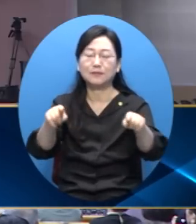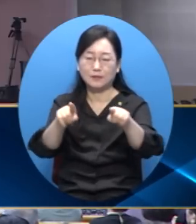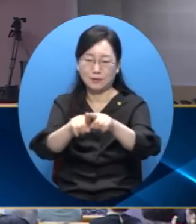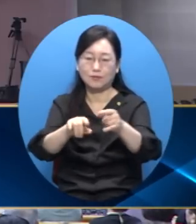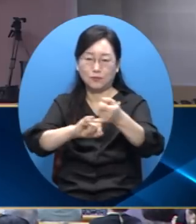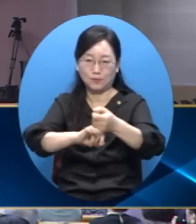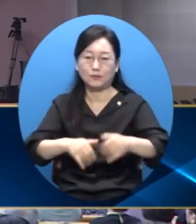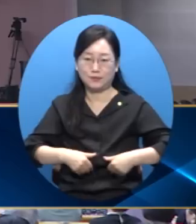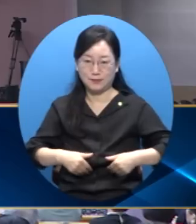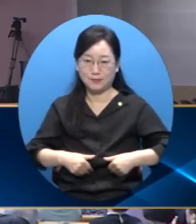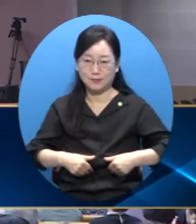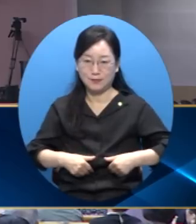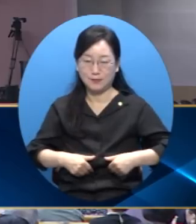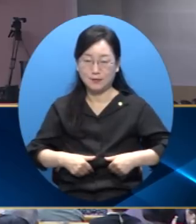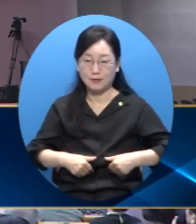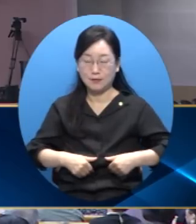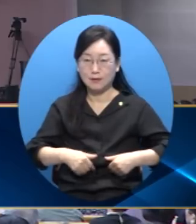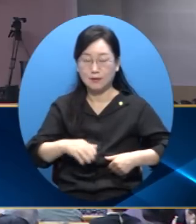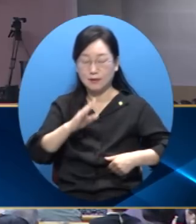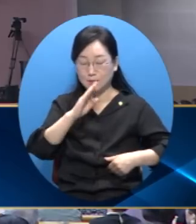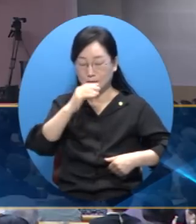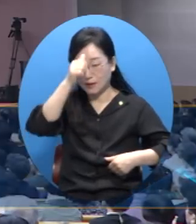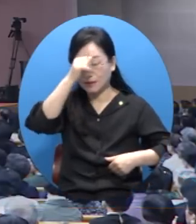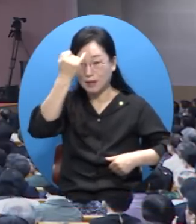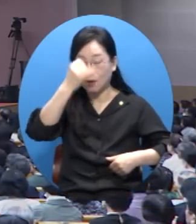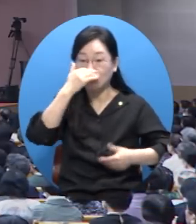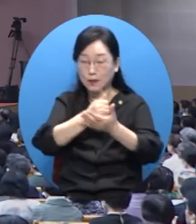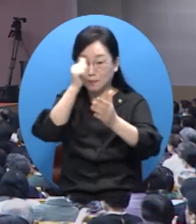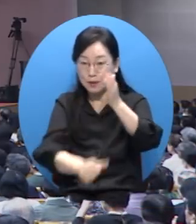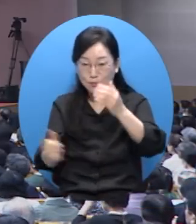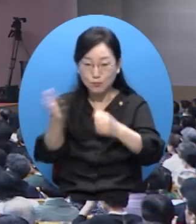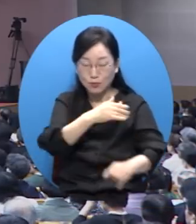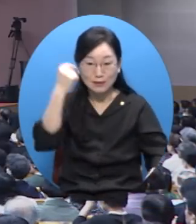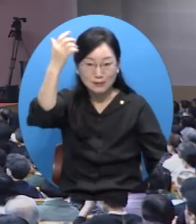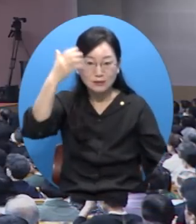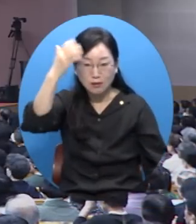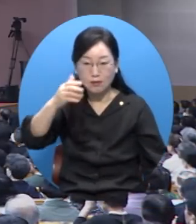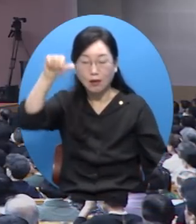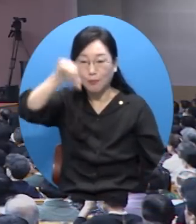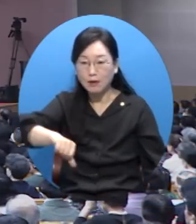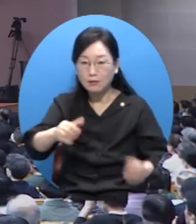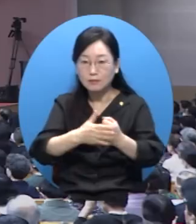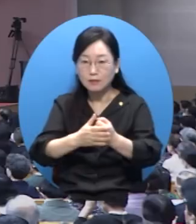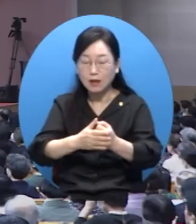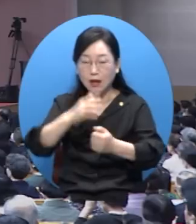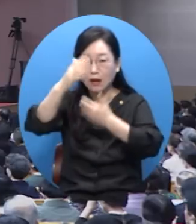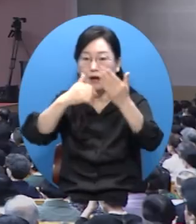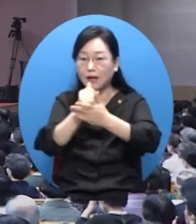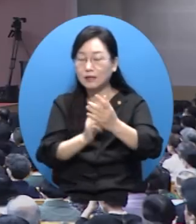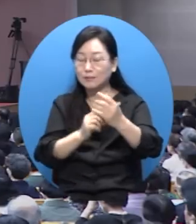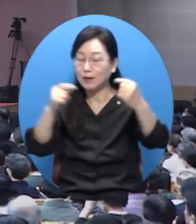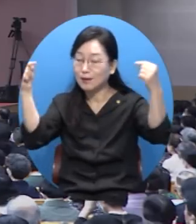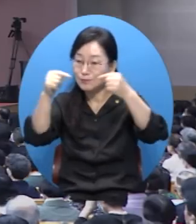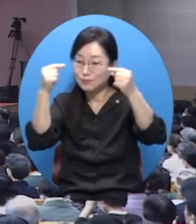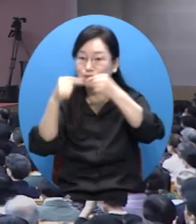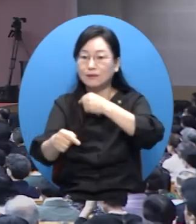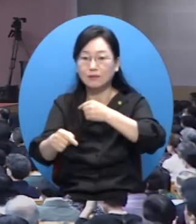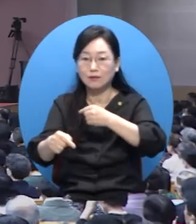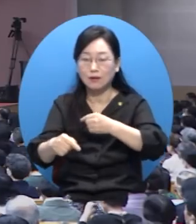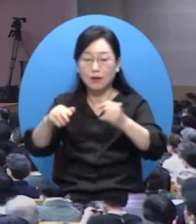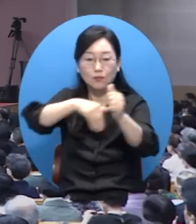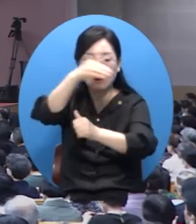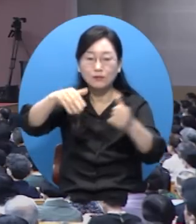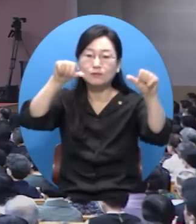것입니다. 아담과 하와가 죄 짓고 타락한 이후에 영이 죽게 돼서 하나님과의 관계가 단절되고 환경의 조절을